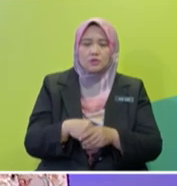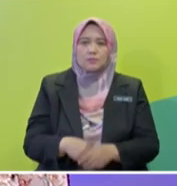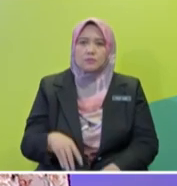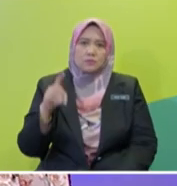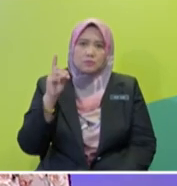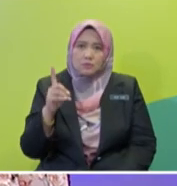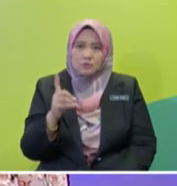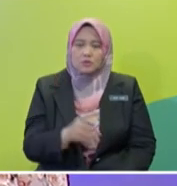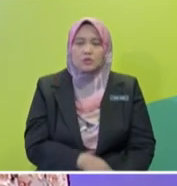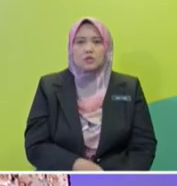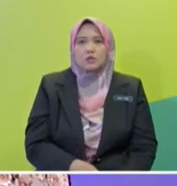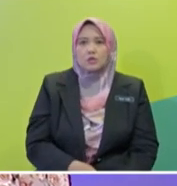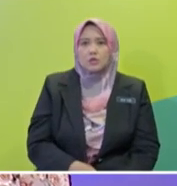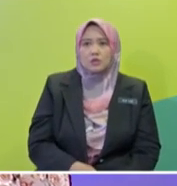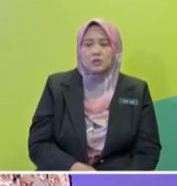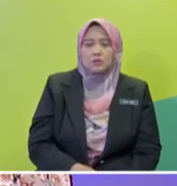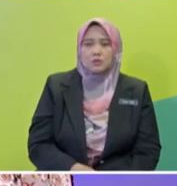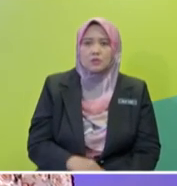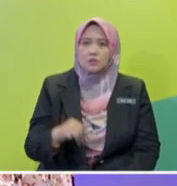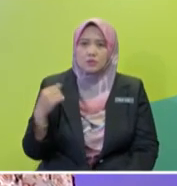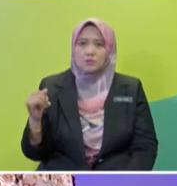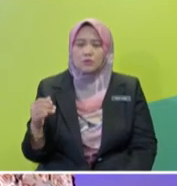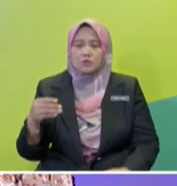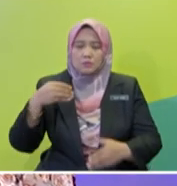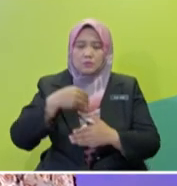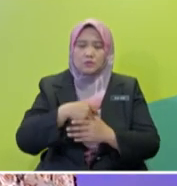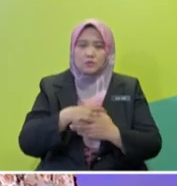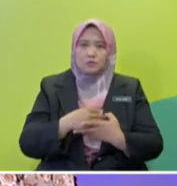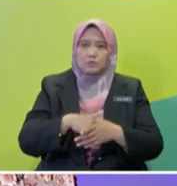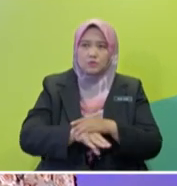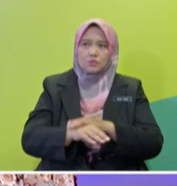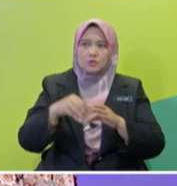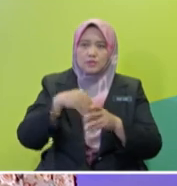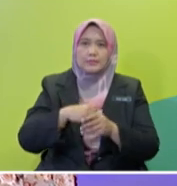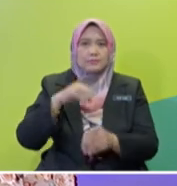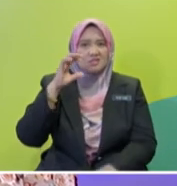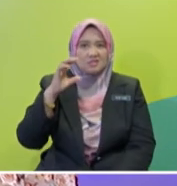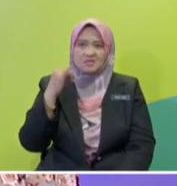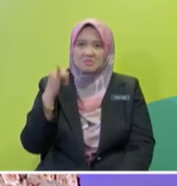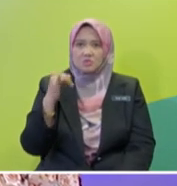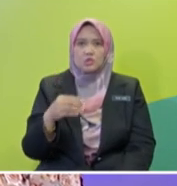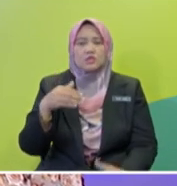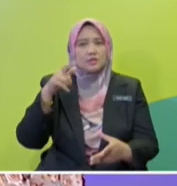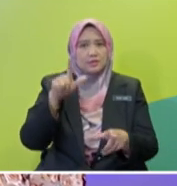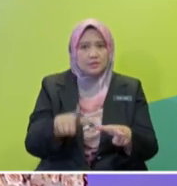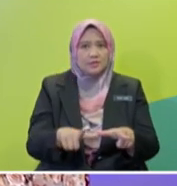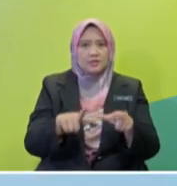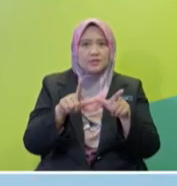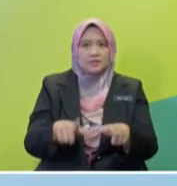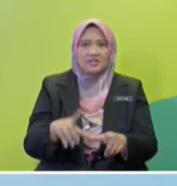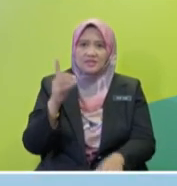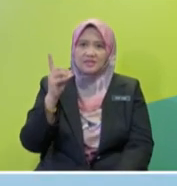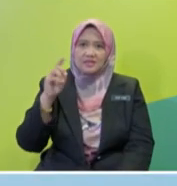tidak perlu kita simpan dekat bahagia sistem oke Oke inilah Dia